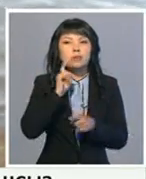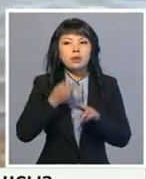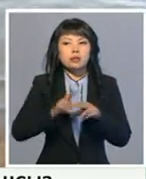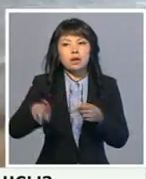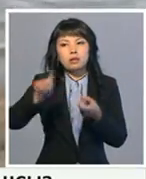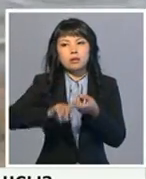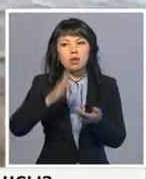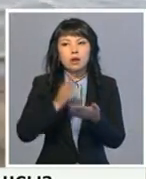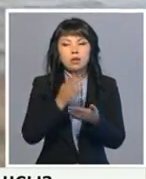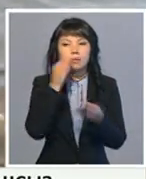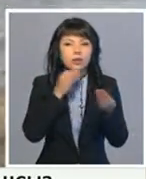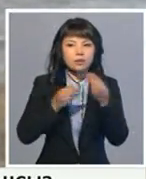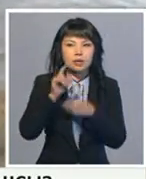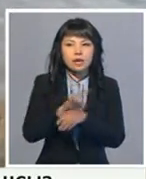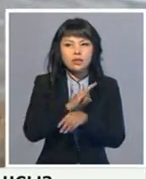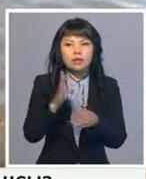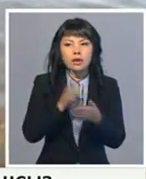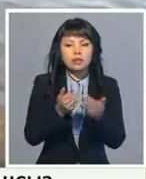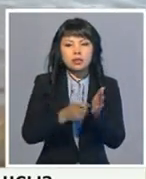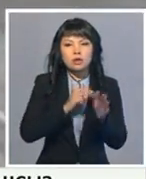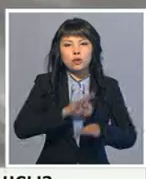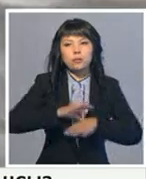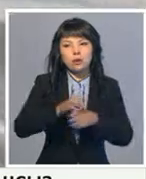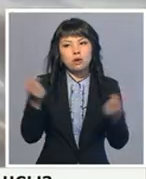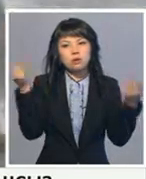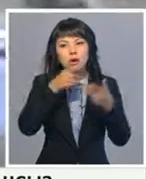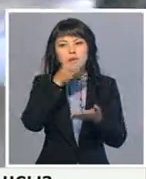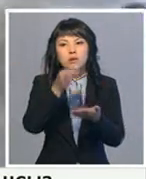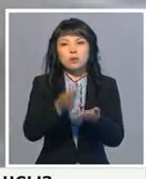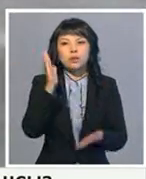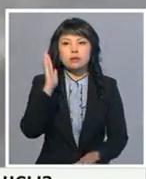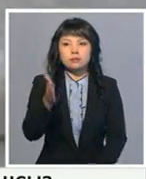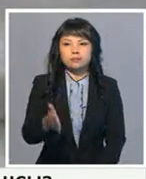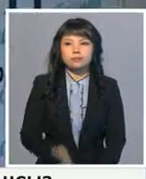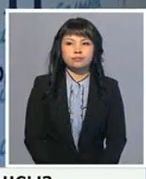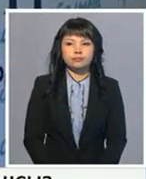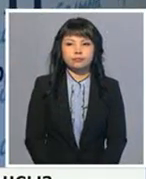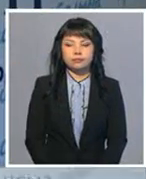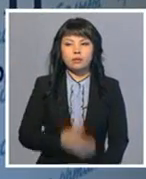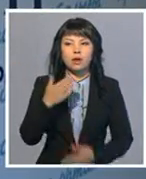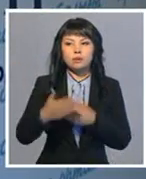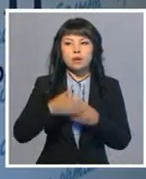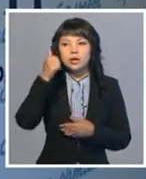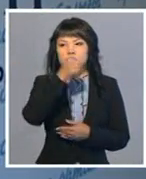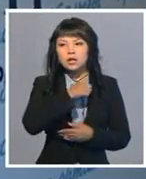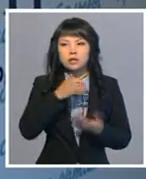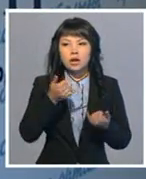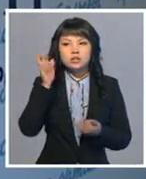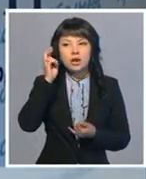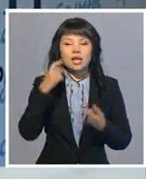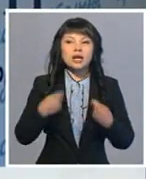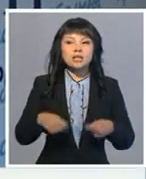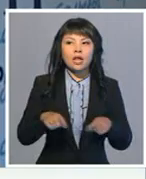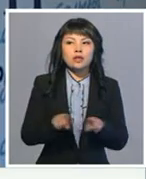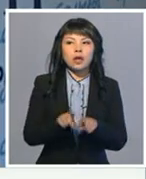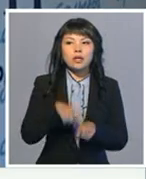сыбайлас болуы мүмкін деген күдік бар. Бұл тергеу амалдары кезінде анықталады. Биылғы жылы қара базарда Артемия